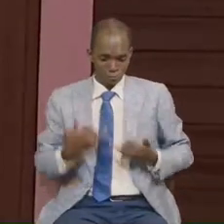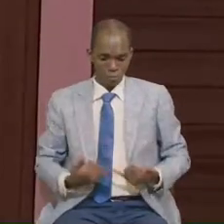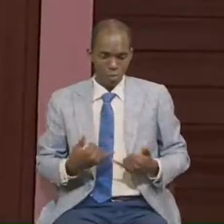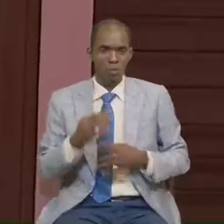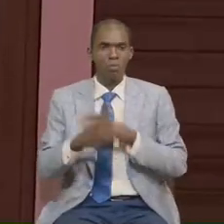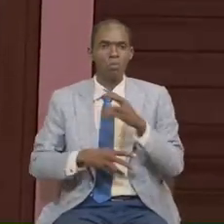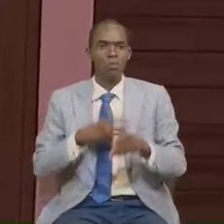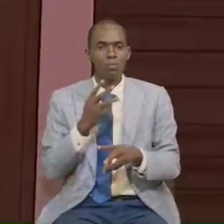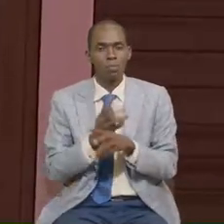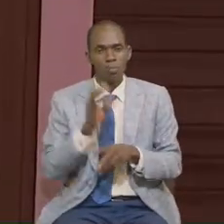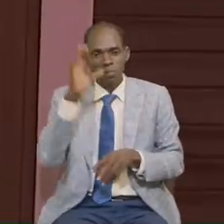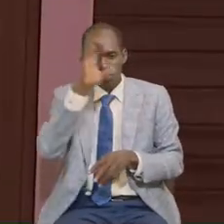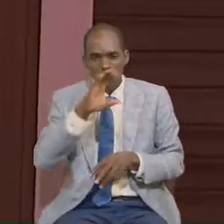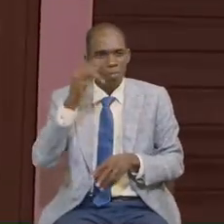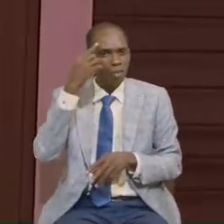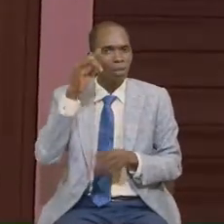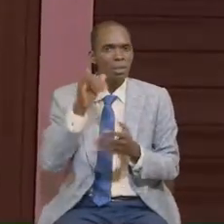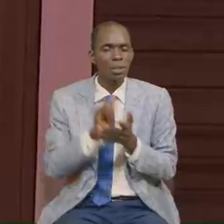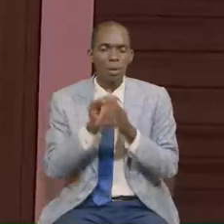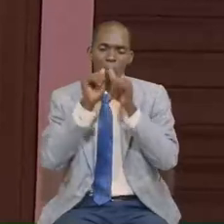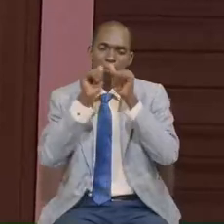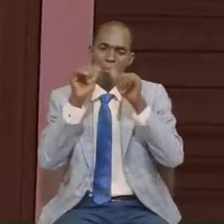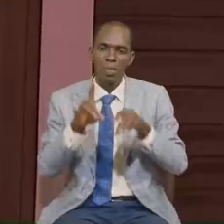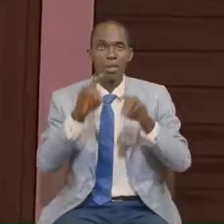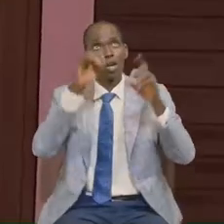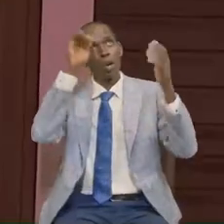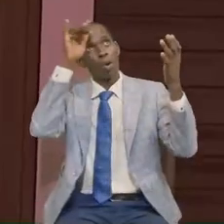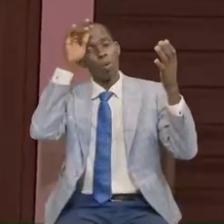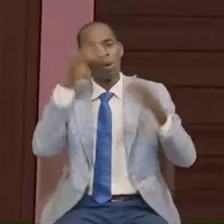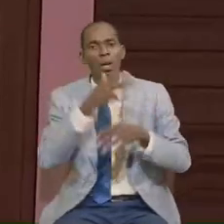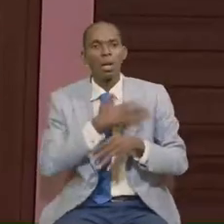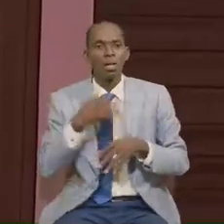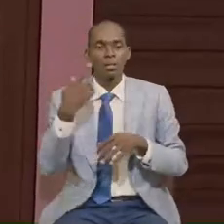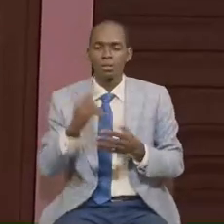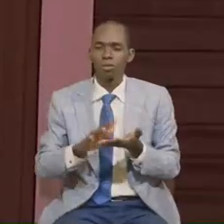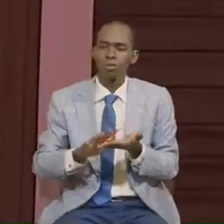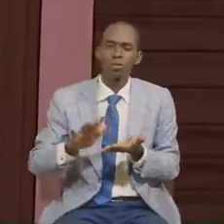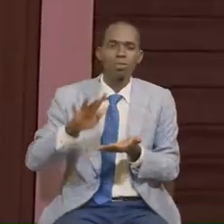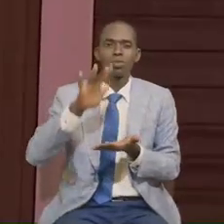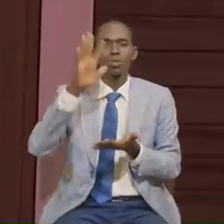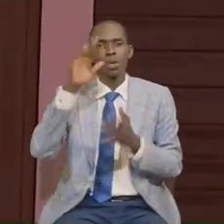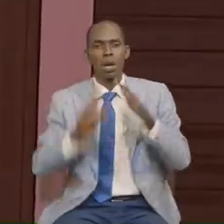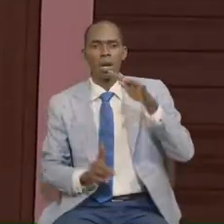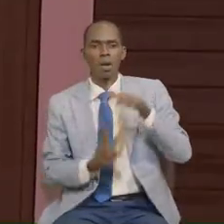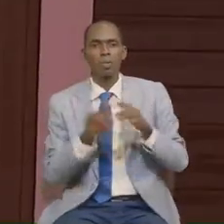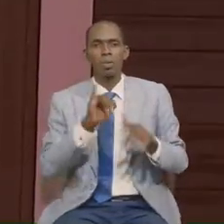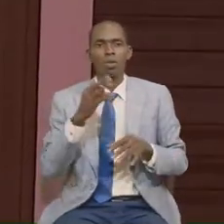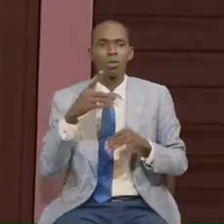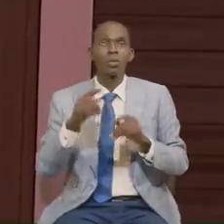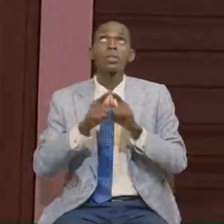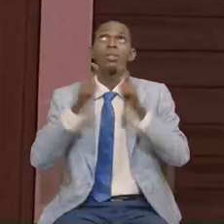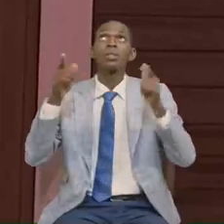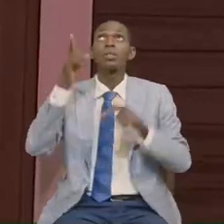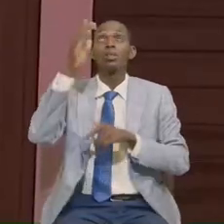la bienheureuse espérance et la manifestation de la gloire du grand Dieu et de notre Sauveur